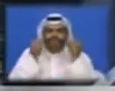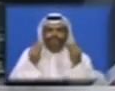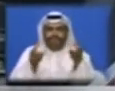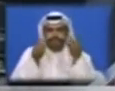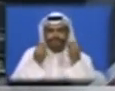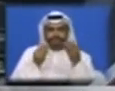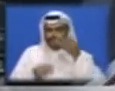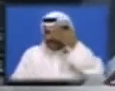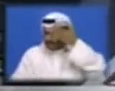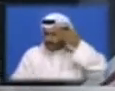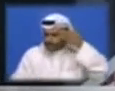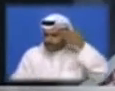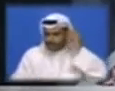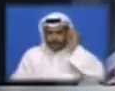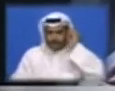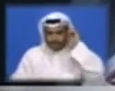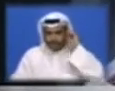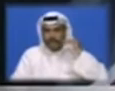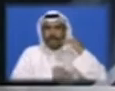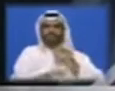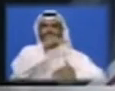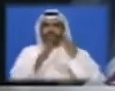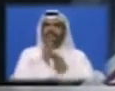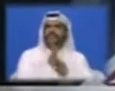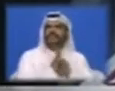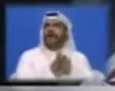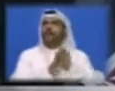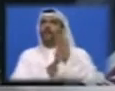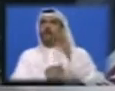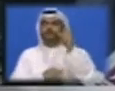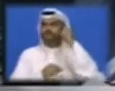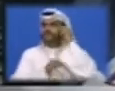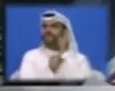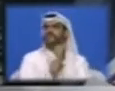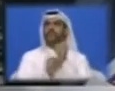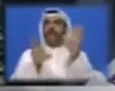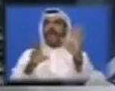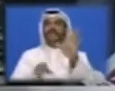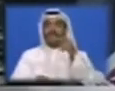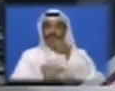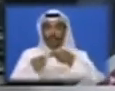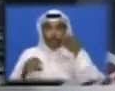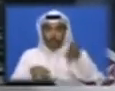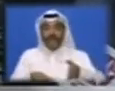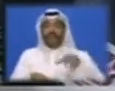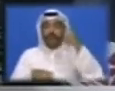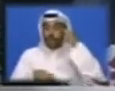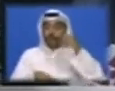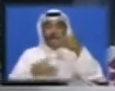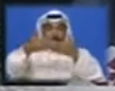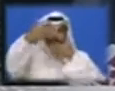حول تطور الديمقراطية في البلدين ودور البرلمانات في دعم